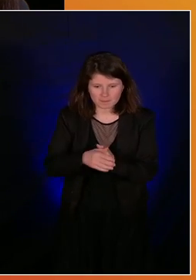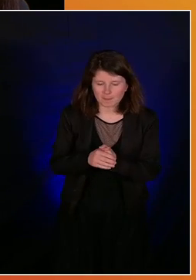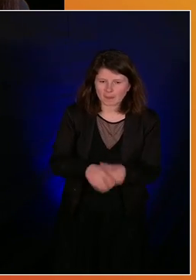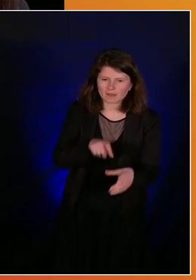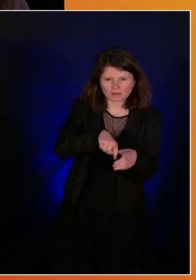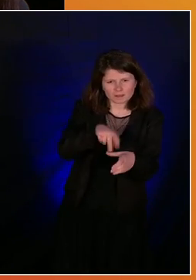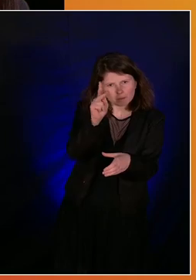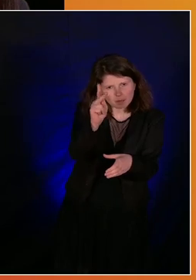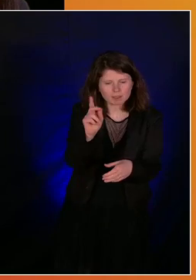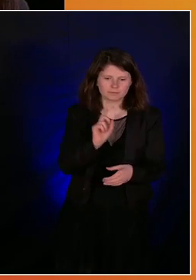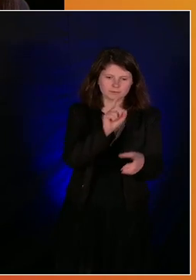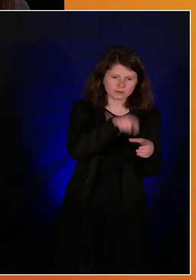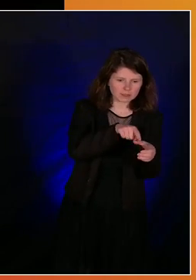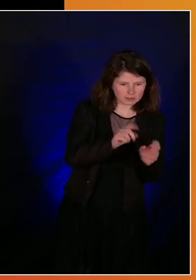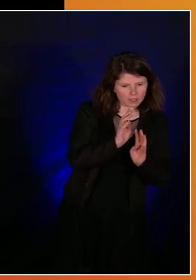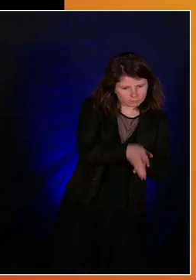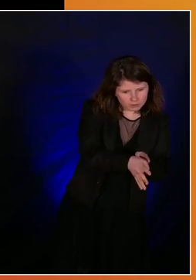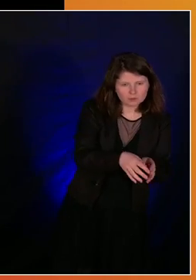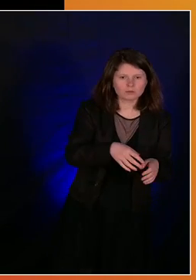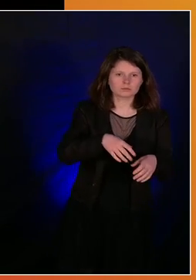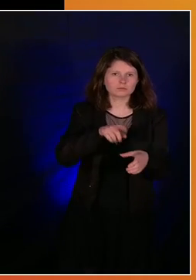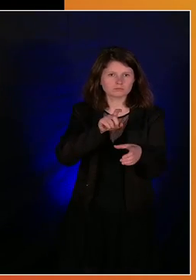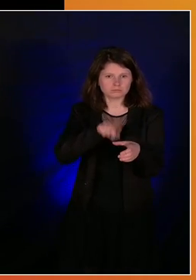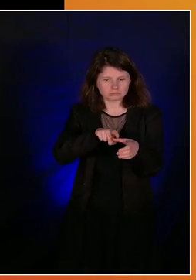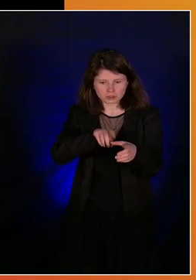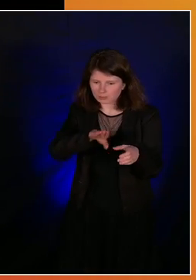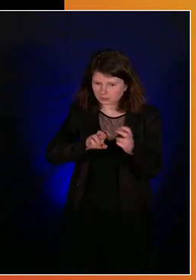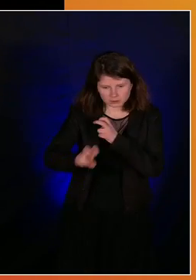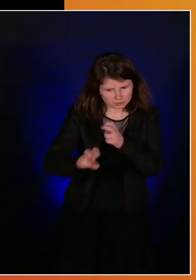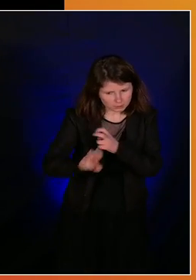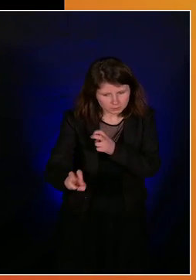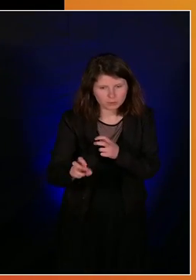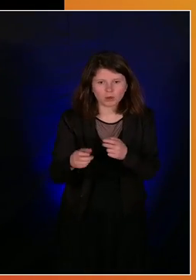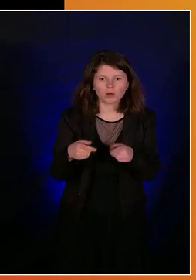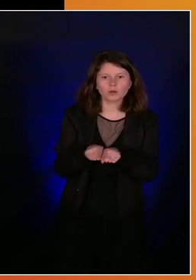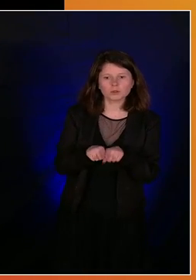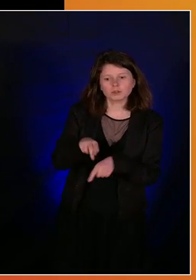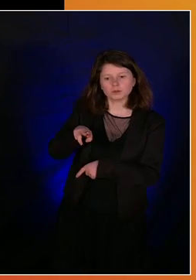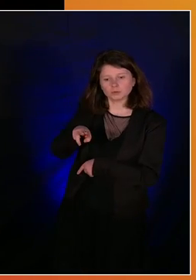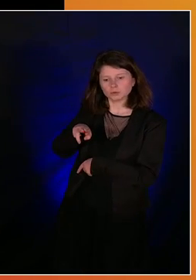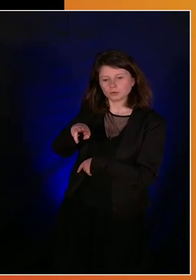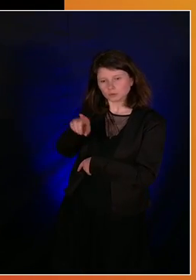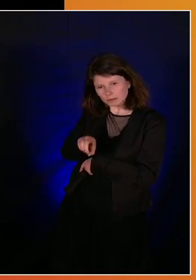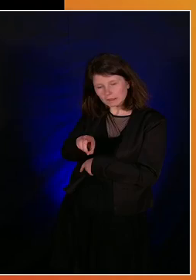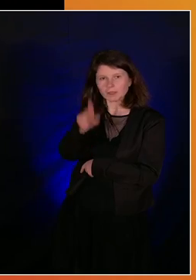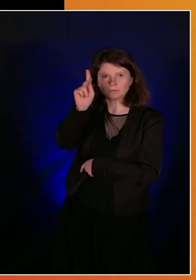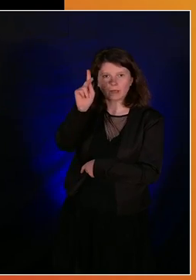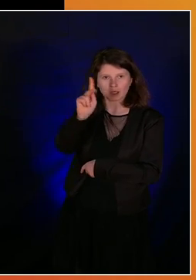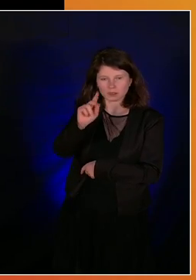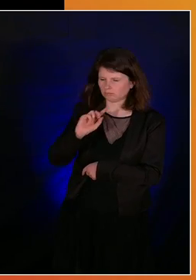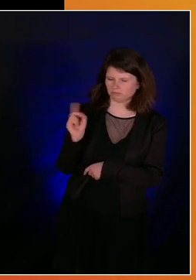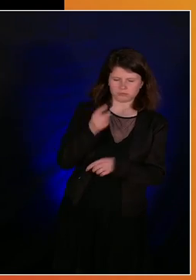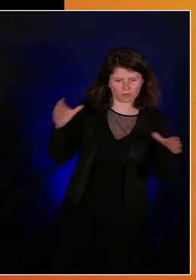livreurs à deux roues de la Fédération des transports des Unions Locales parisiennes et de l'Union départementale Paris ils se sont